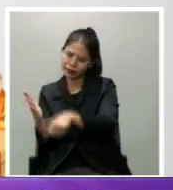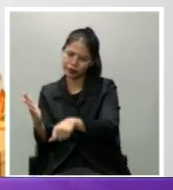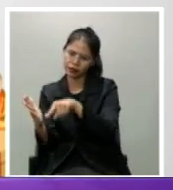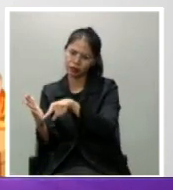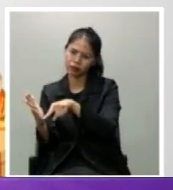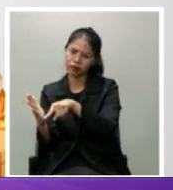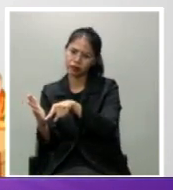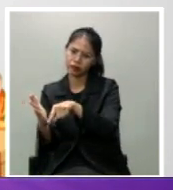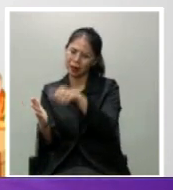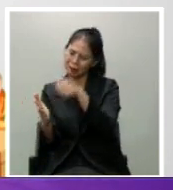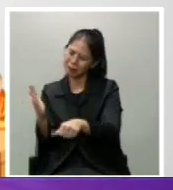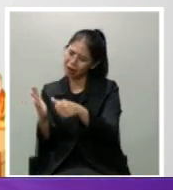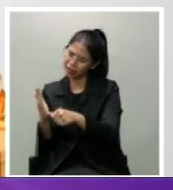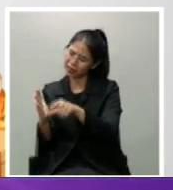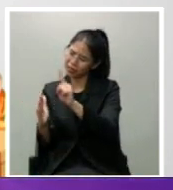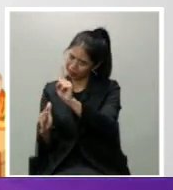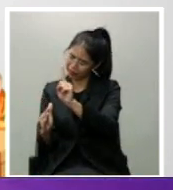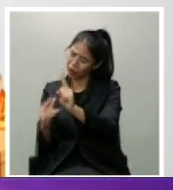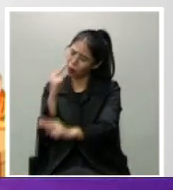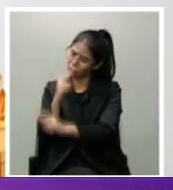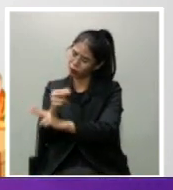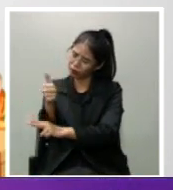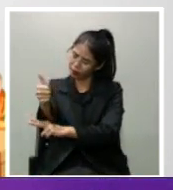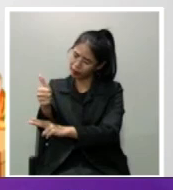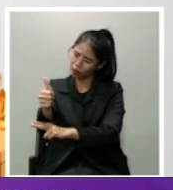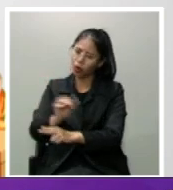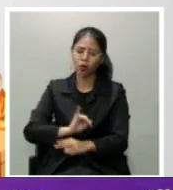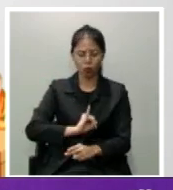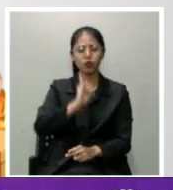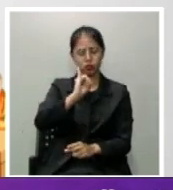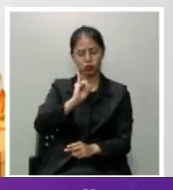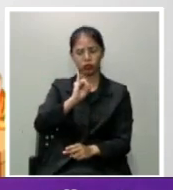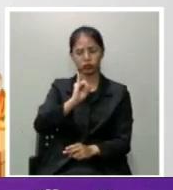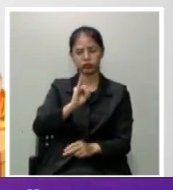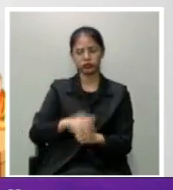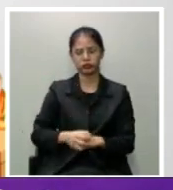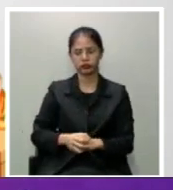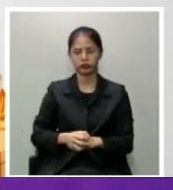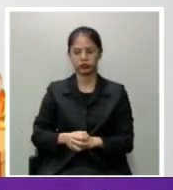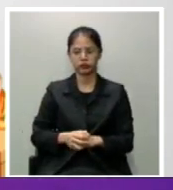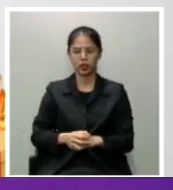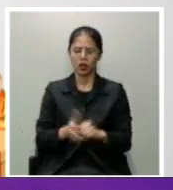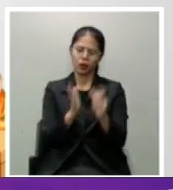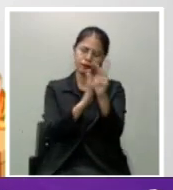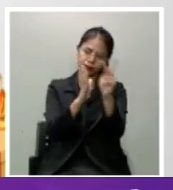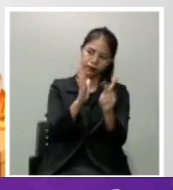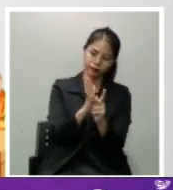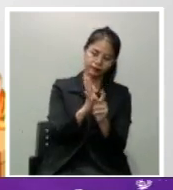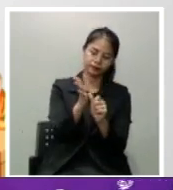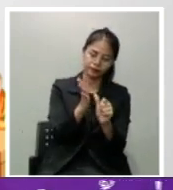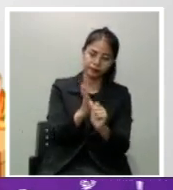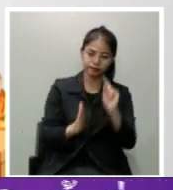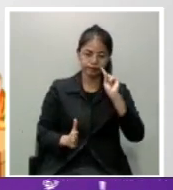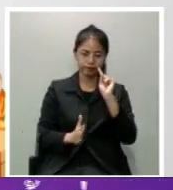แต่ภาษีมาเป็นตัวตั้งได้ไหมกรมศุลก็บอกว่าก็ถูกและเป็นธรรมเพราะฉะนั้นกฎหมายที่แก้ใหม่สำหรับการ